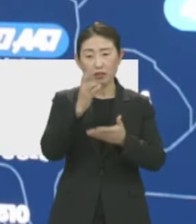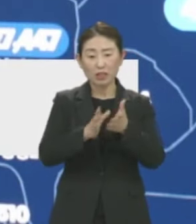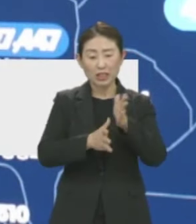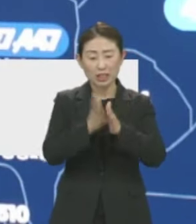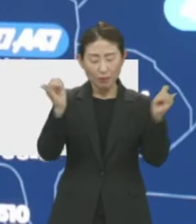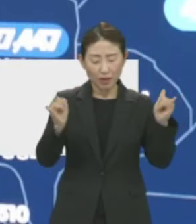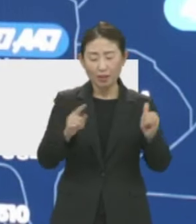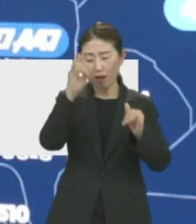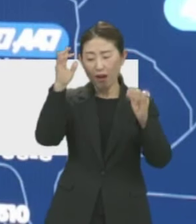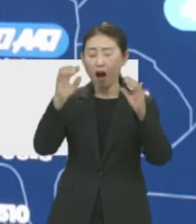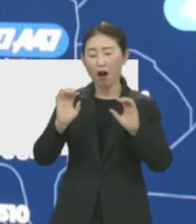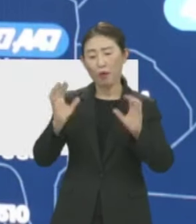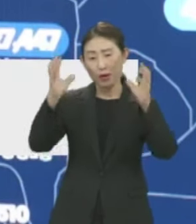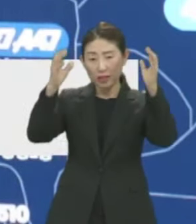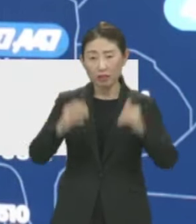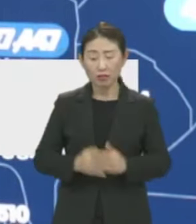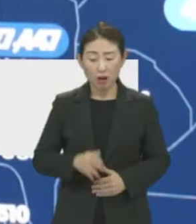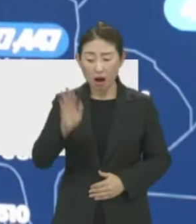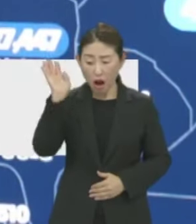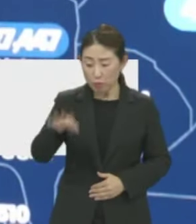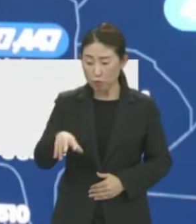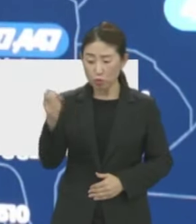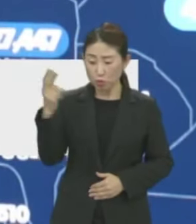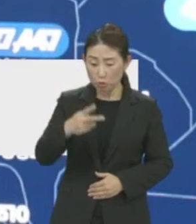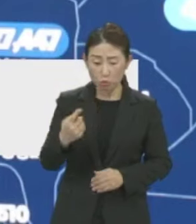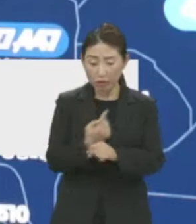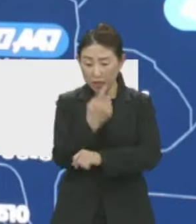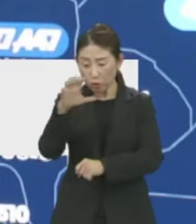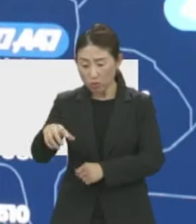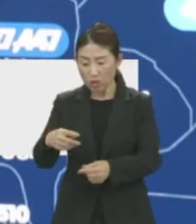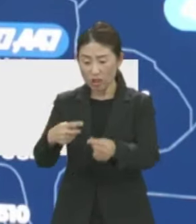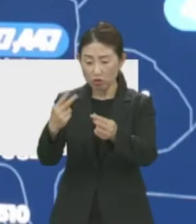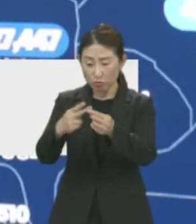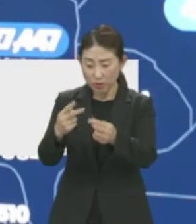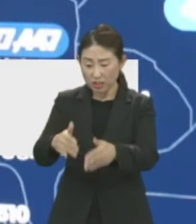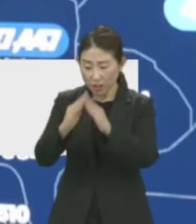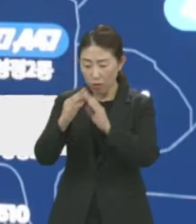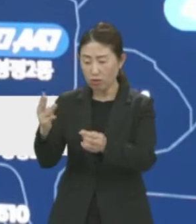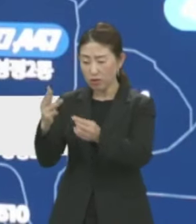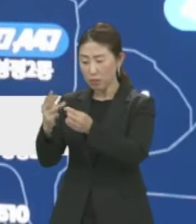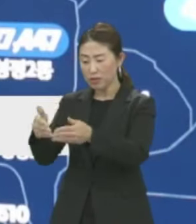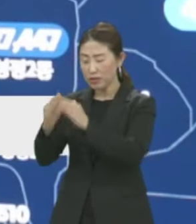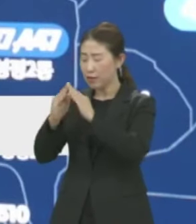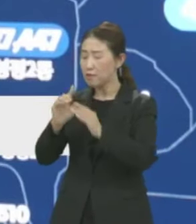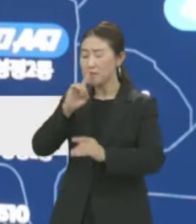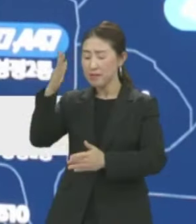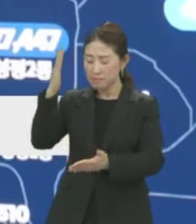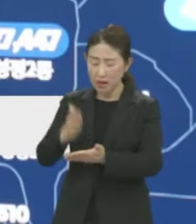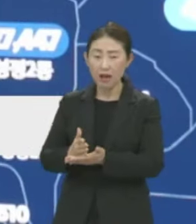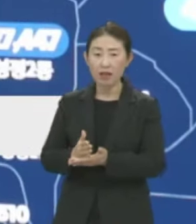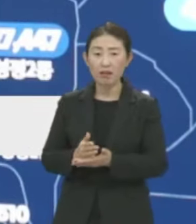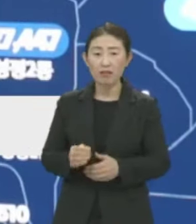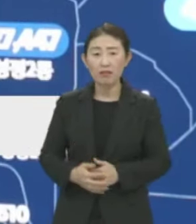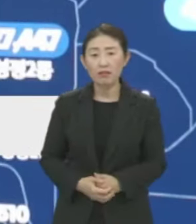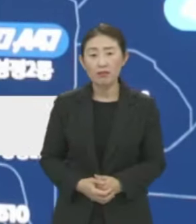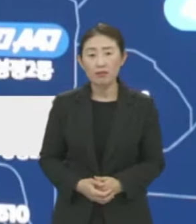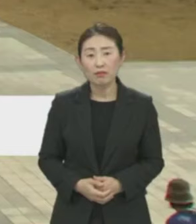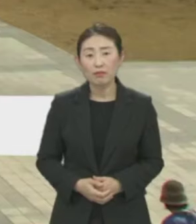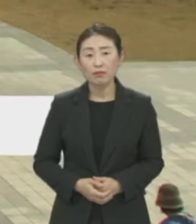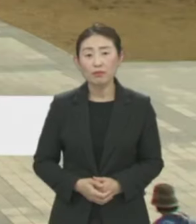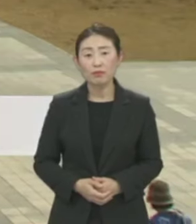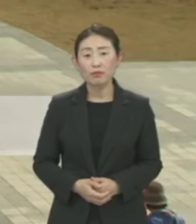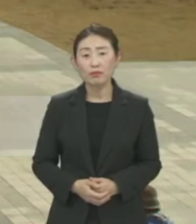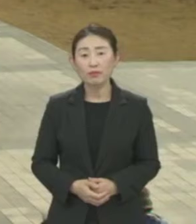이제 다시는 제2, 제3 독립기념관 설치를 운운하는 얘기가 일어나지